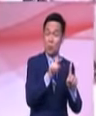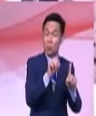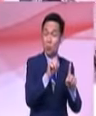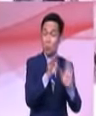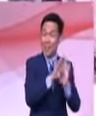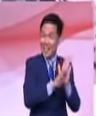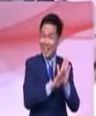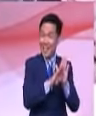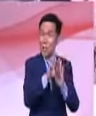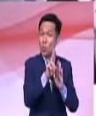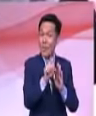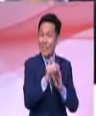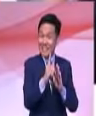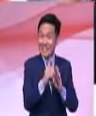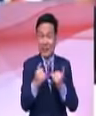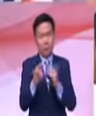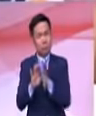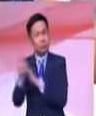$1.09 kepada